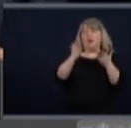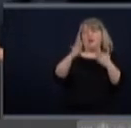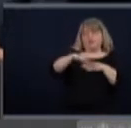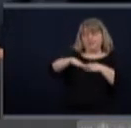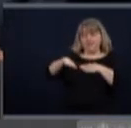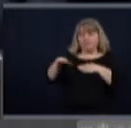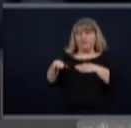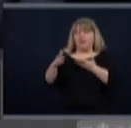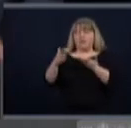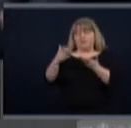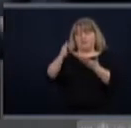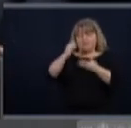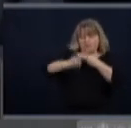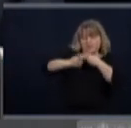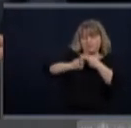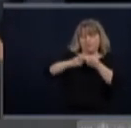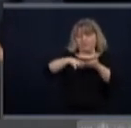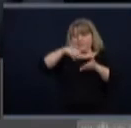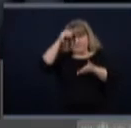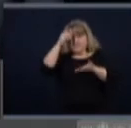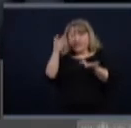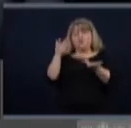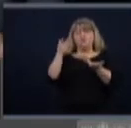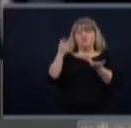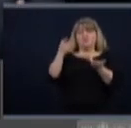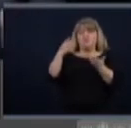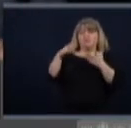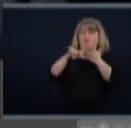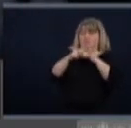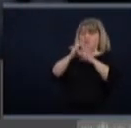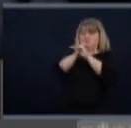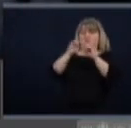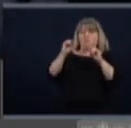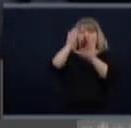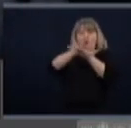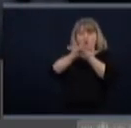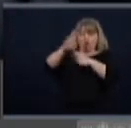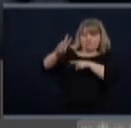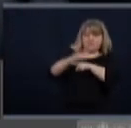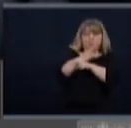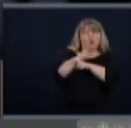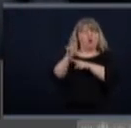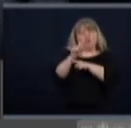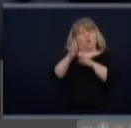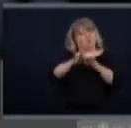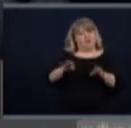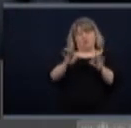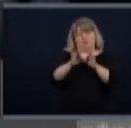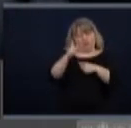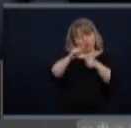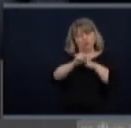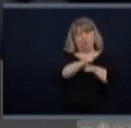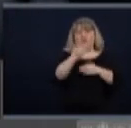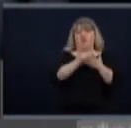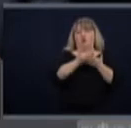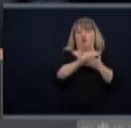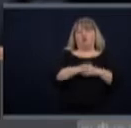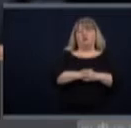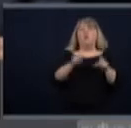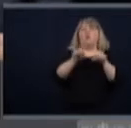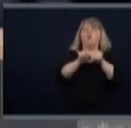ne soient pas absents de l'école pour 6 mois. C'est important que